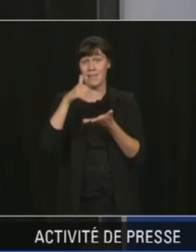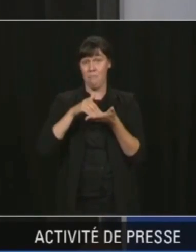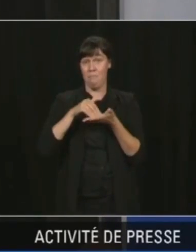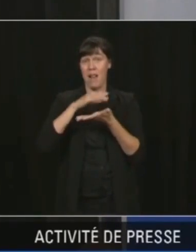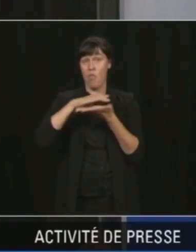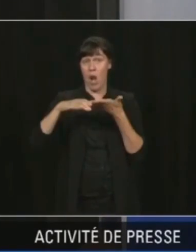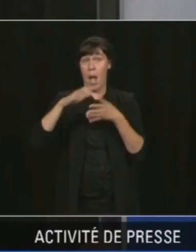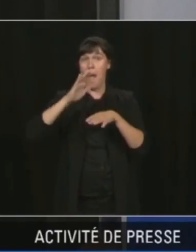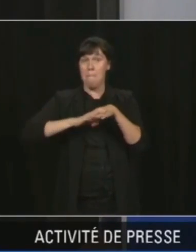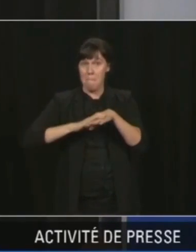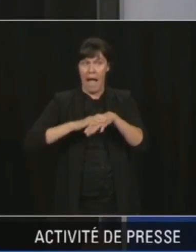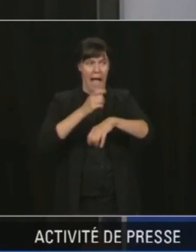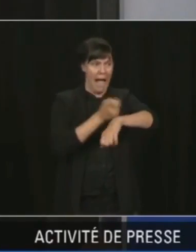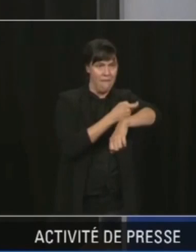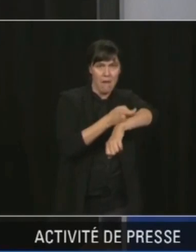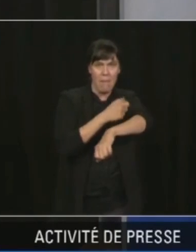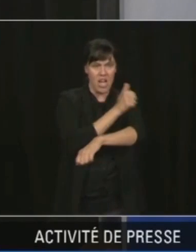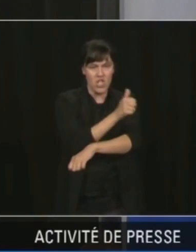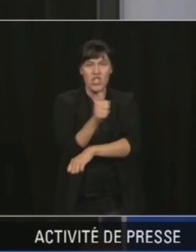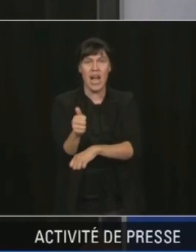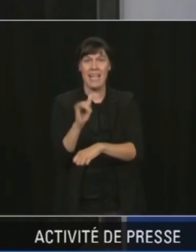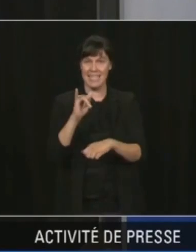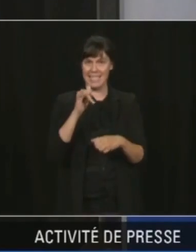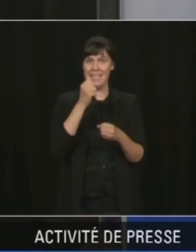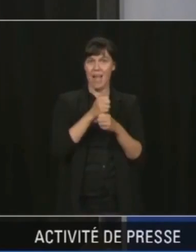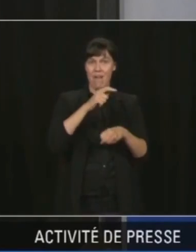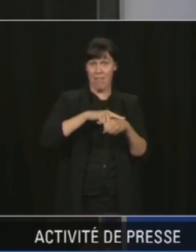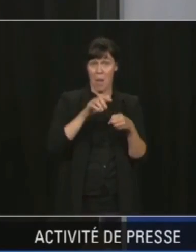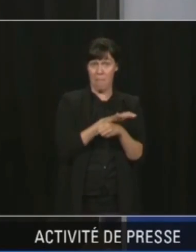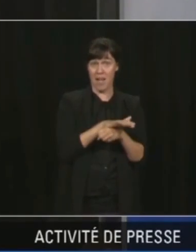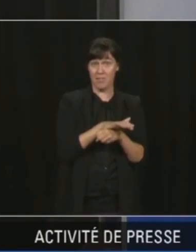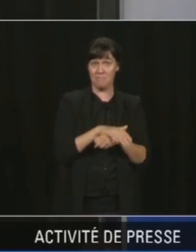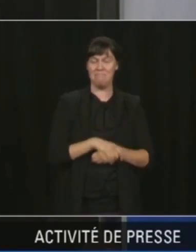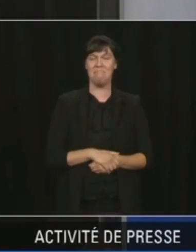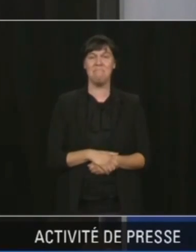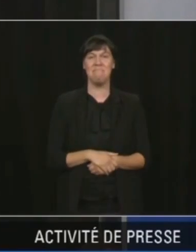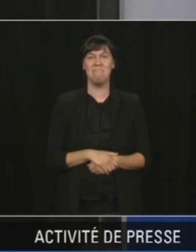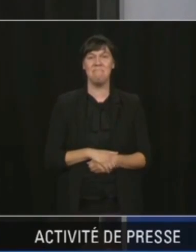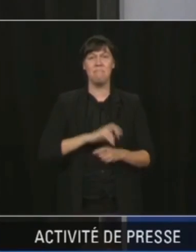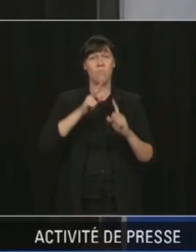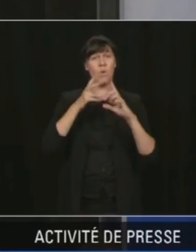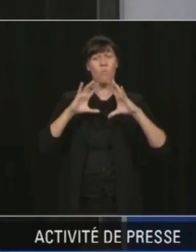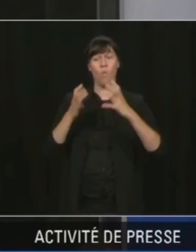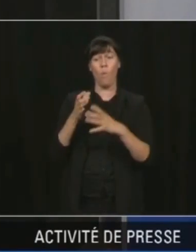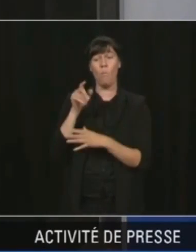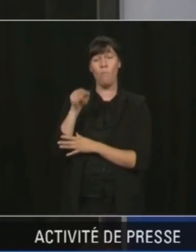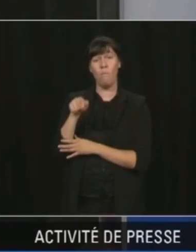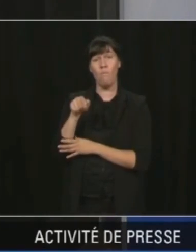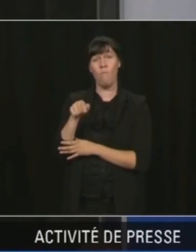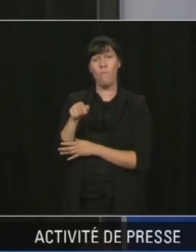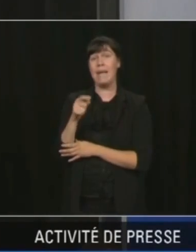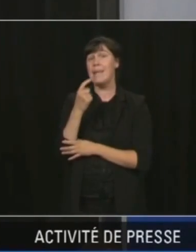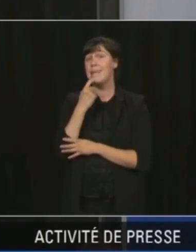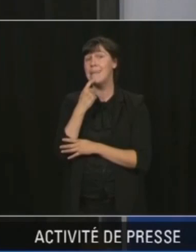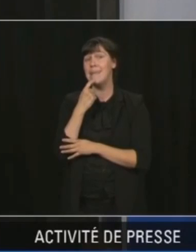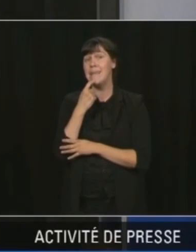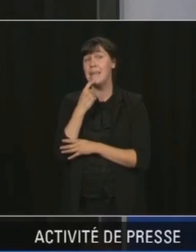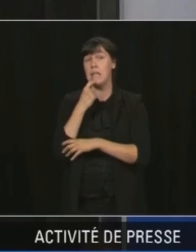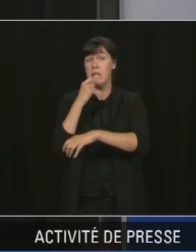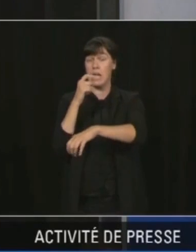celles qui travaillent à temps plein. Deuxième groupe, les infirmières qui sont dans le réseau